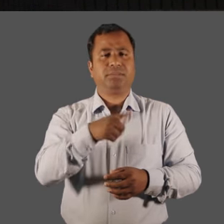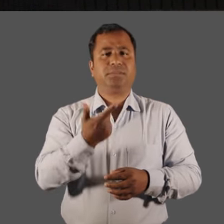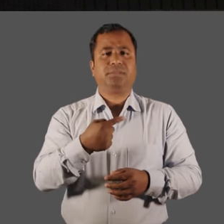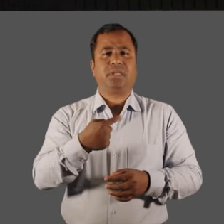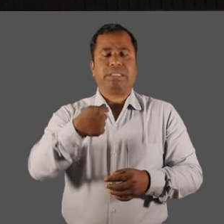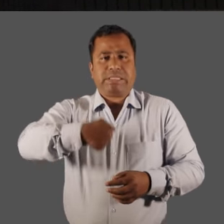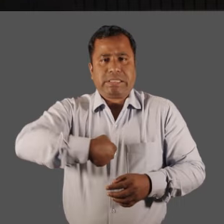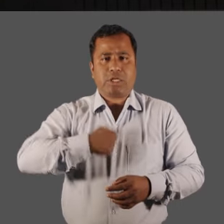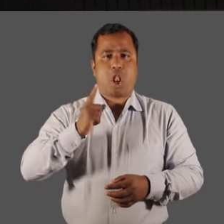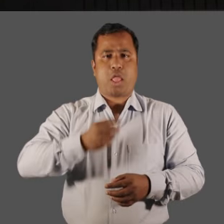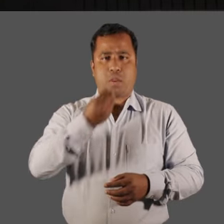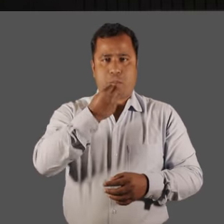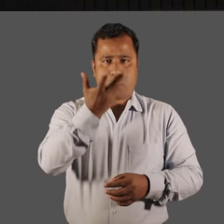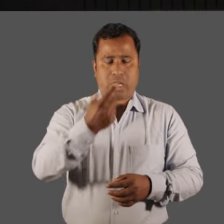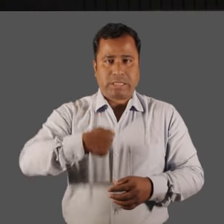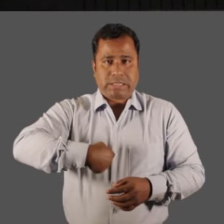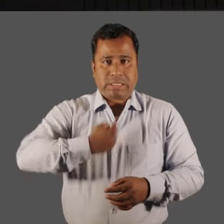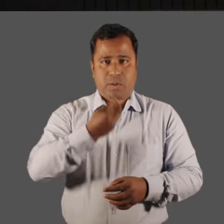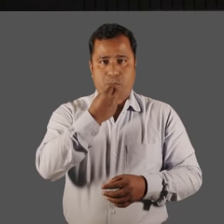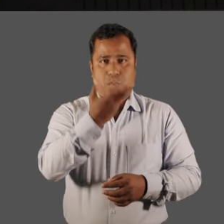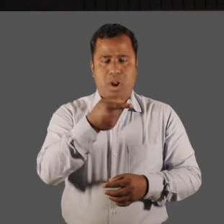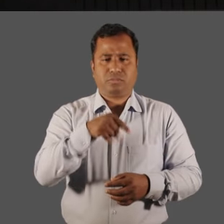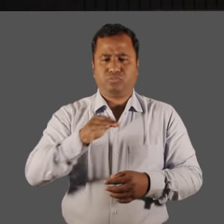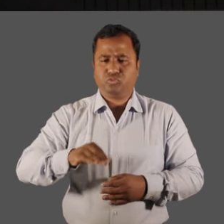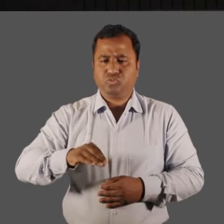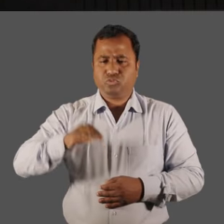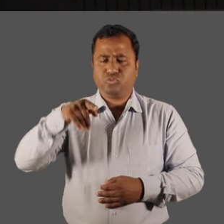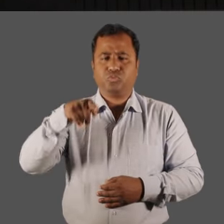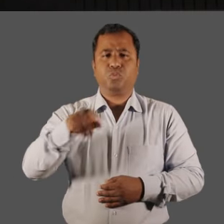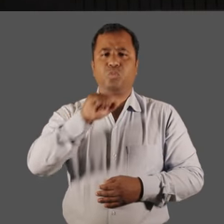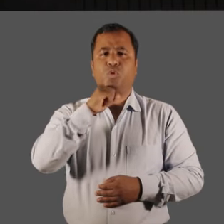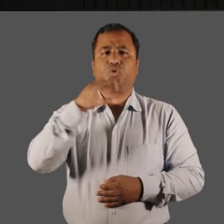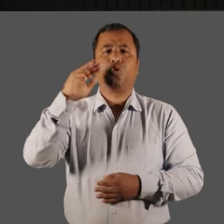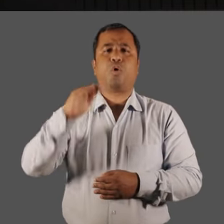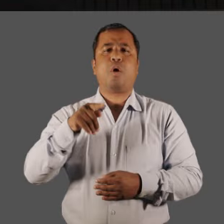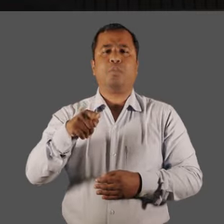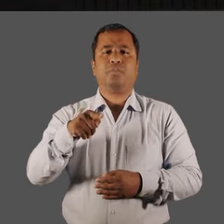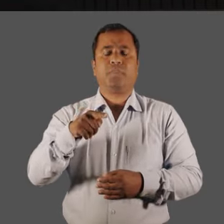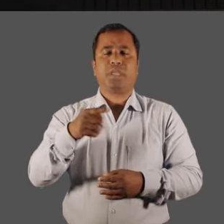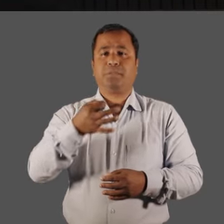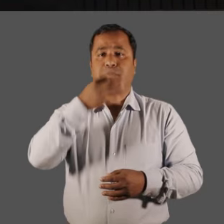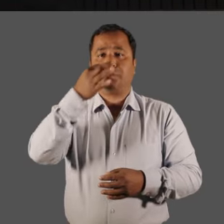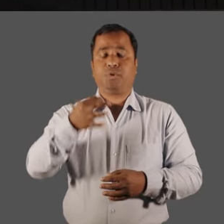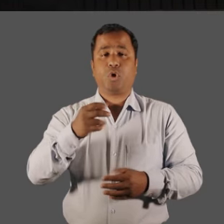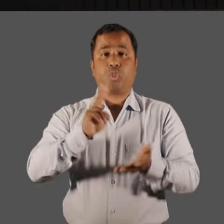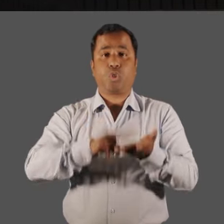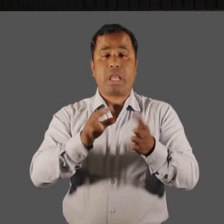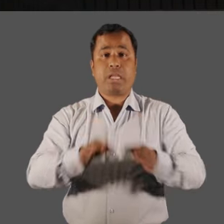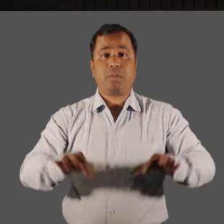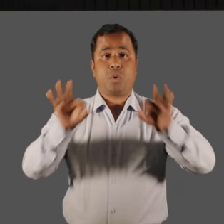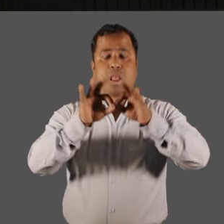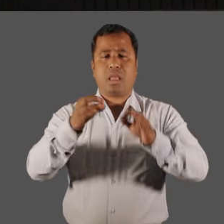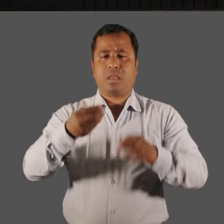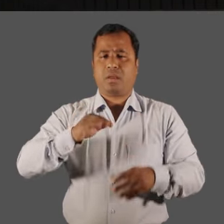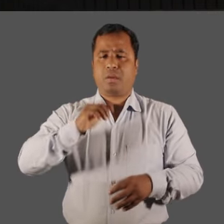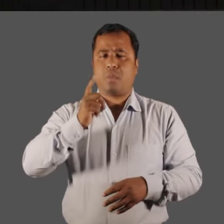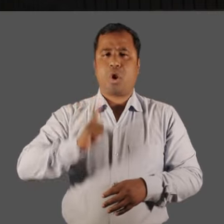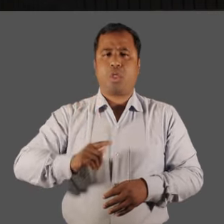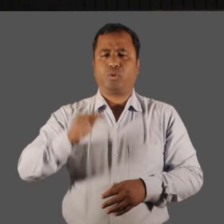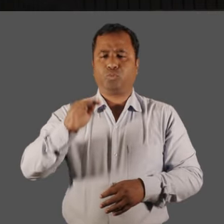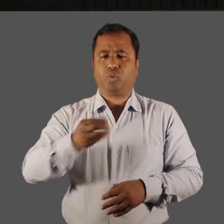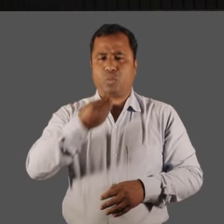এটা আপনি বলছেন, এত ছোট একজন শিশু যার এই বিষয় নিয়ে কথা বলার কথা না,